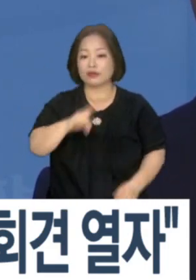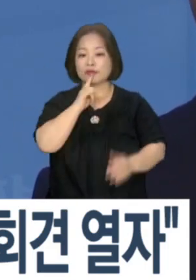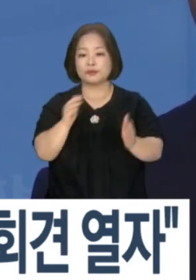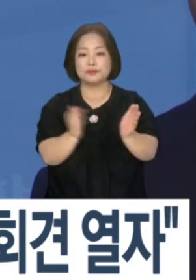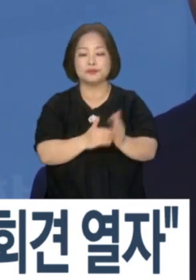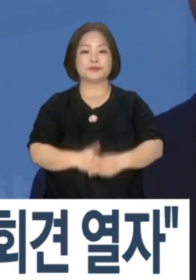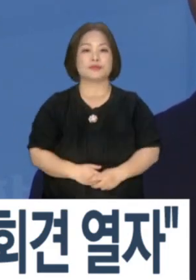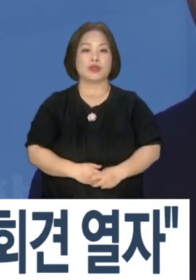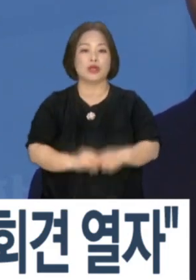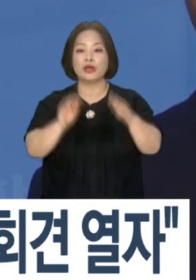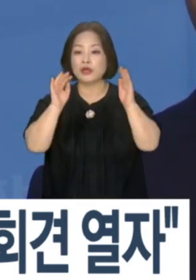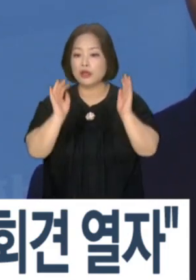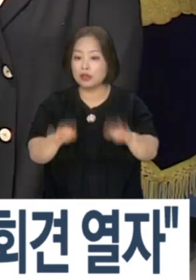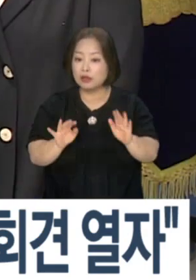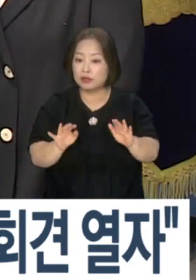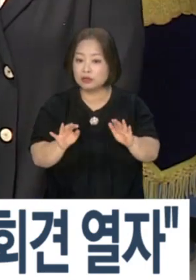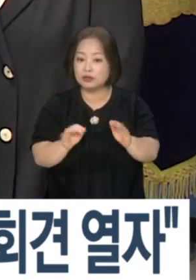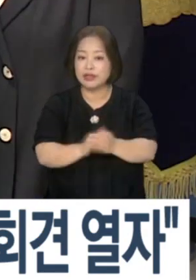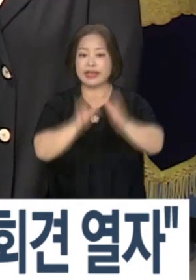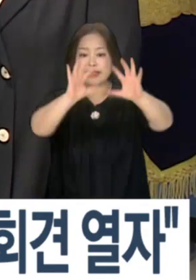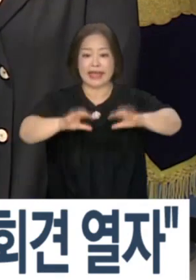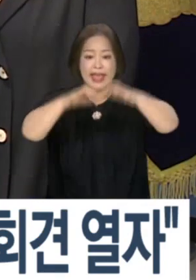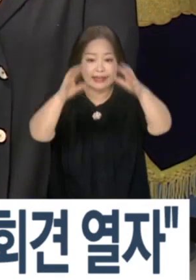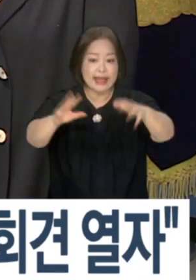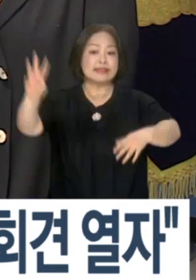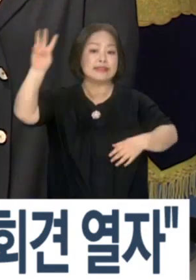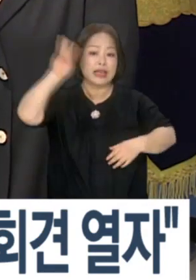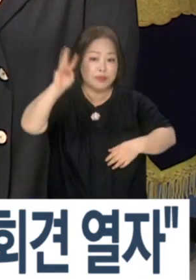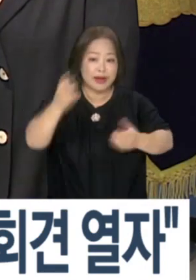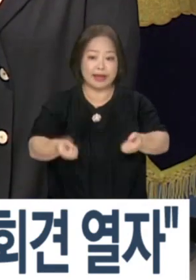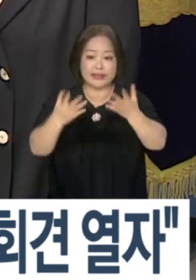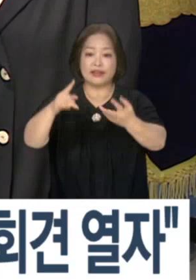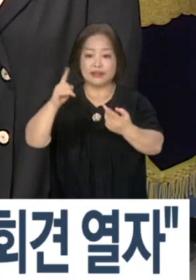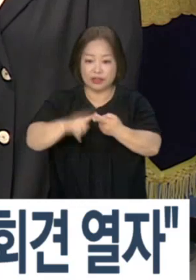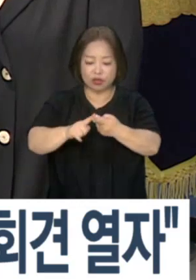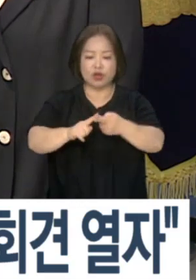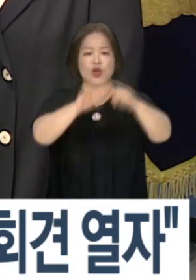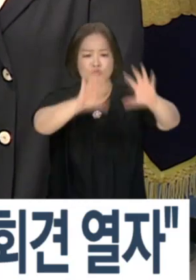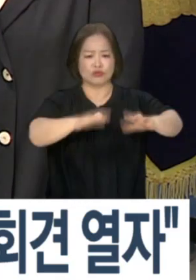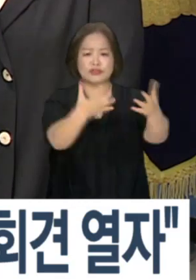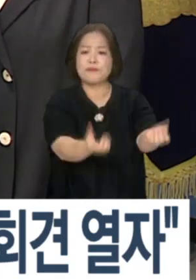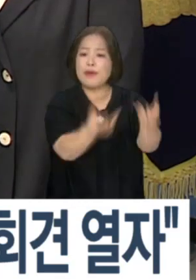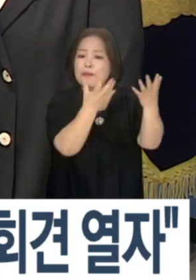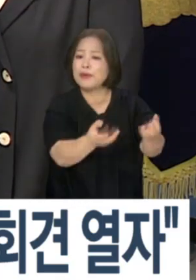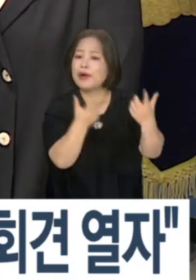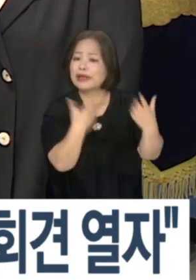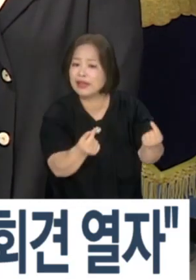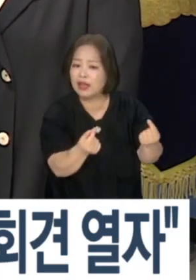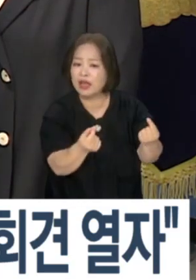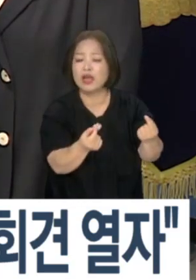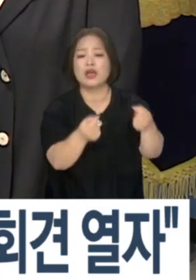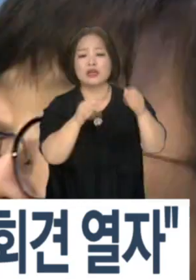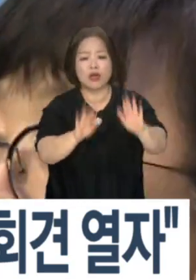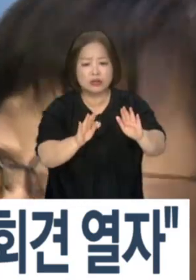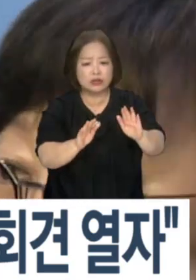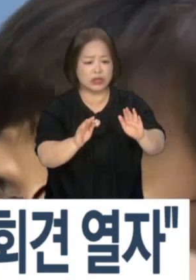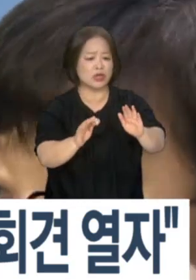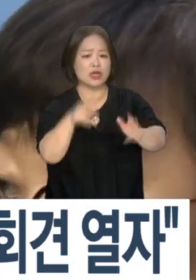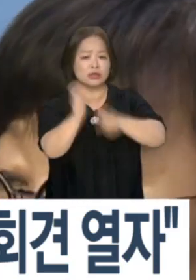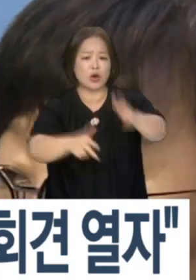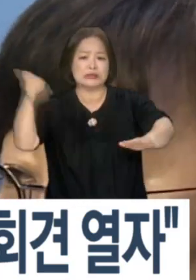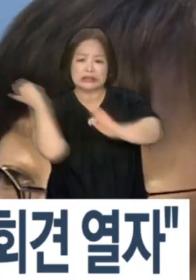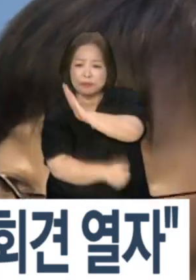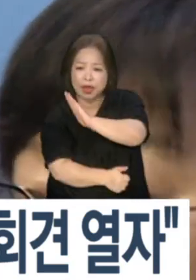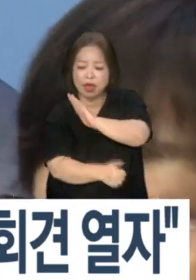사과했습니다. 그러면서도 세계 잼버리는 범국가적인 국제 행사였다며 파행 책임을 전북으로 몰아가는